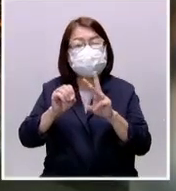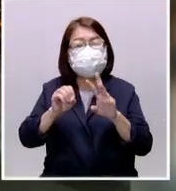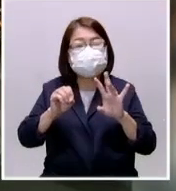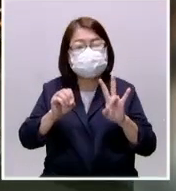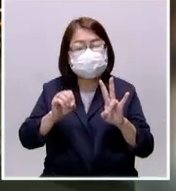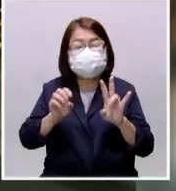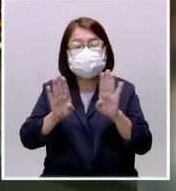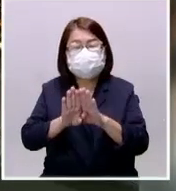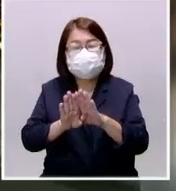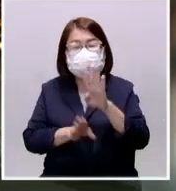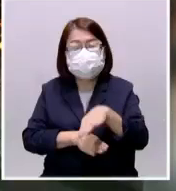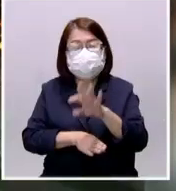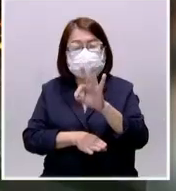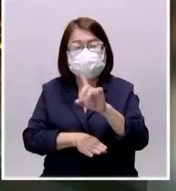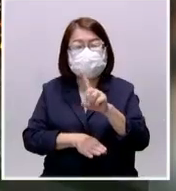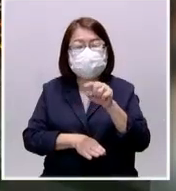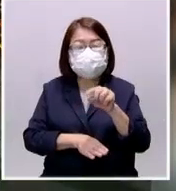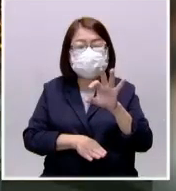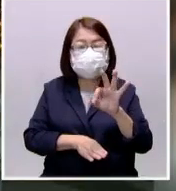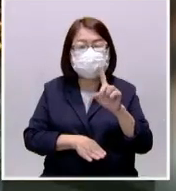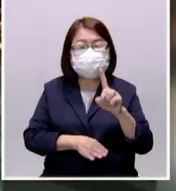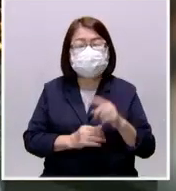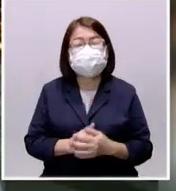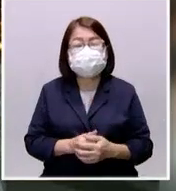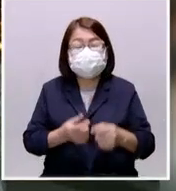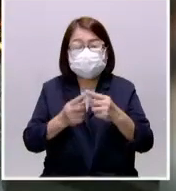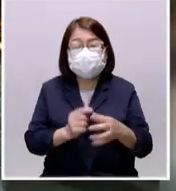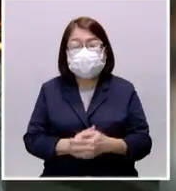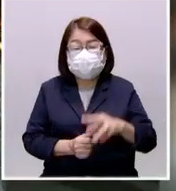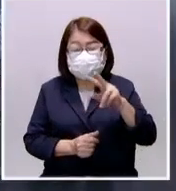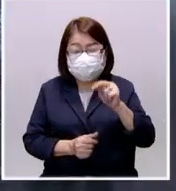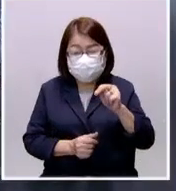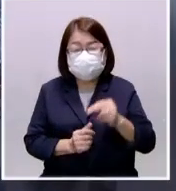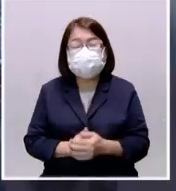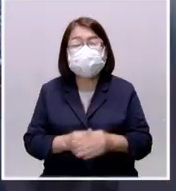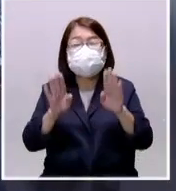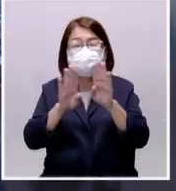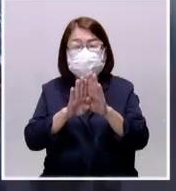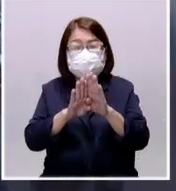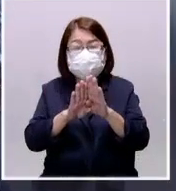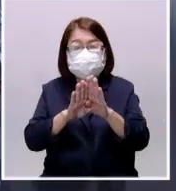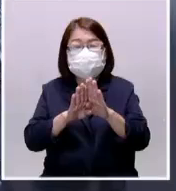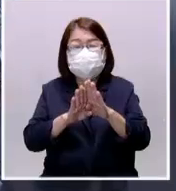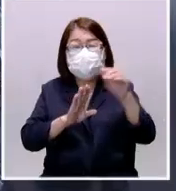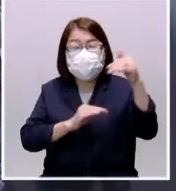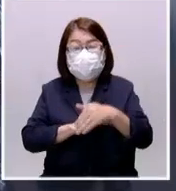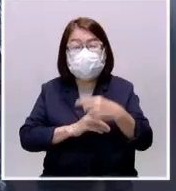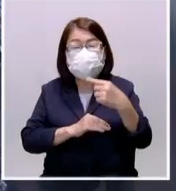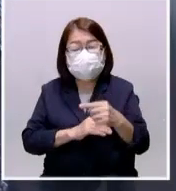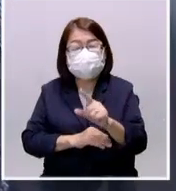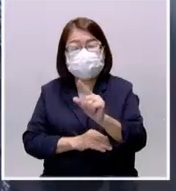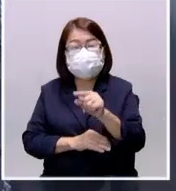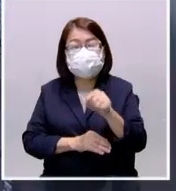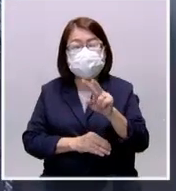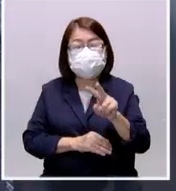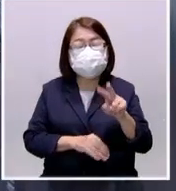ปิดที่ 4,091.91 จุดขณะที่ Nasdaq Composite ปิดตลาดดิ่งลง 20.22 จุ